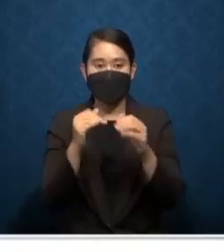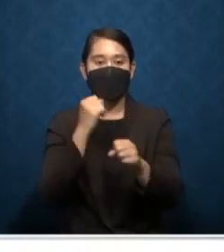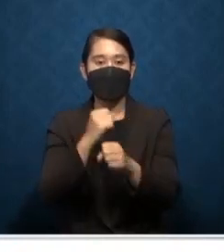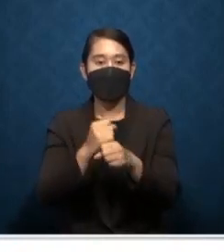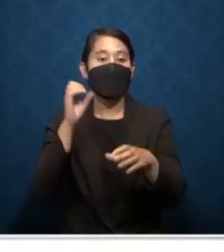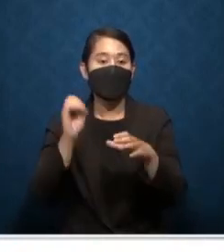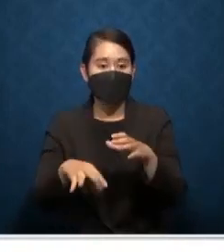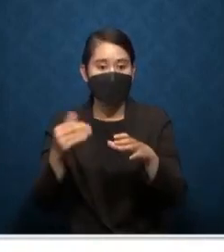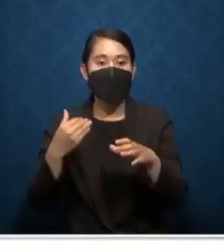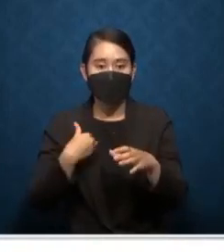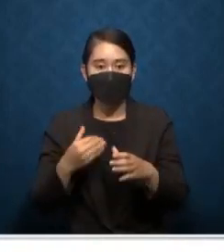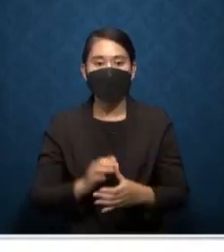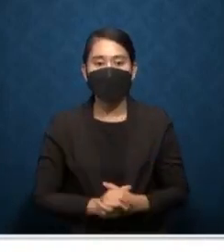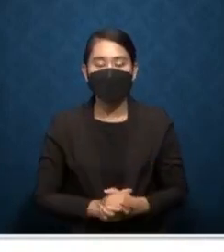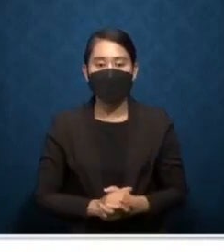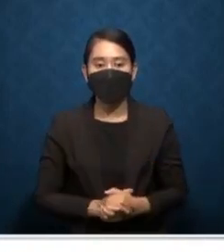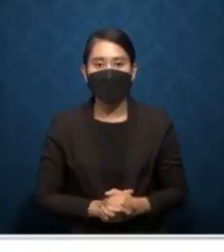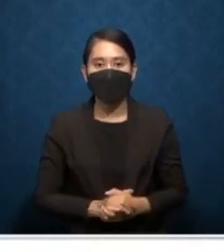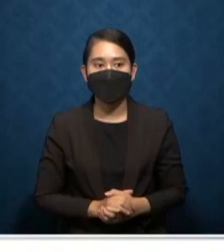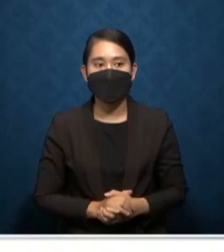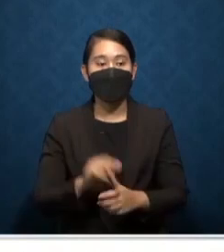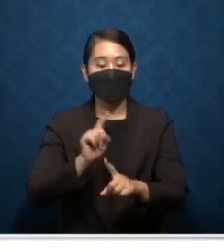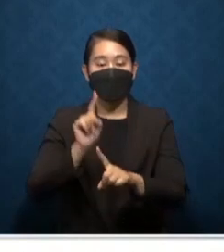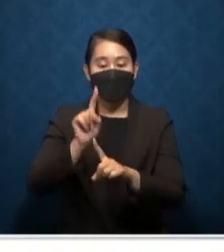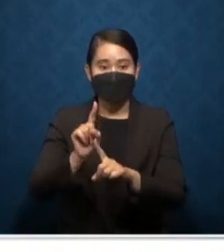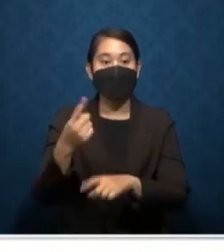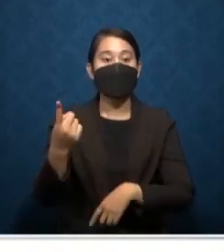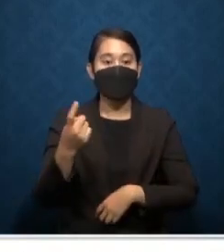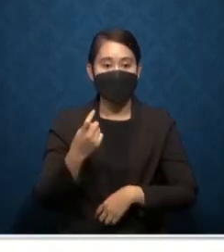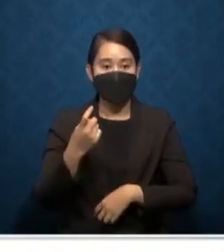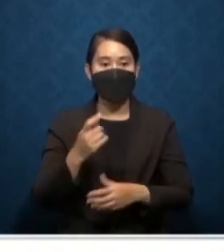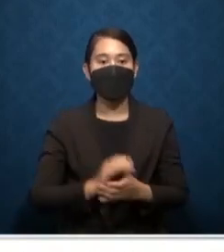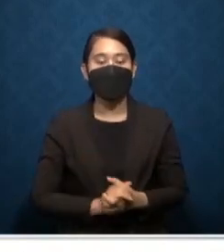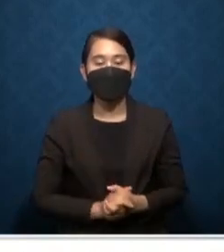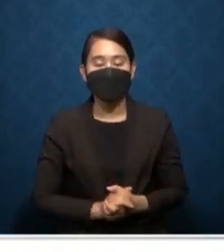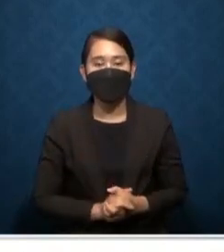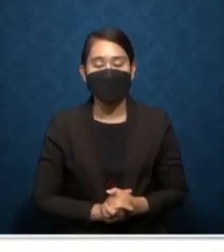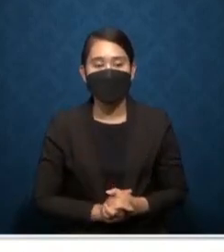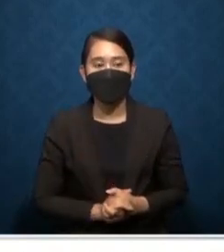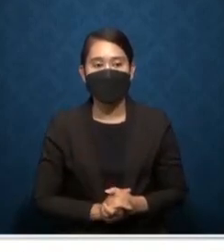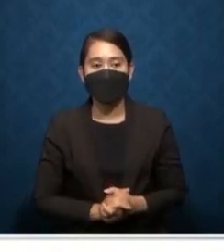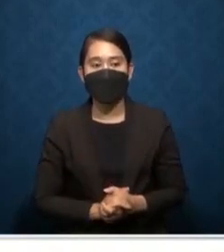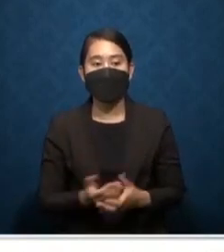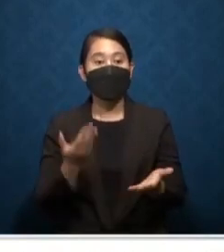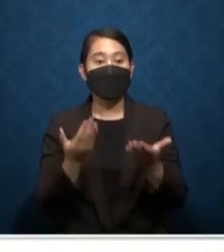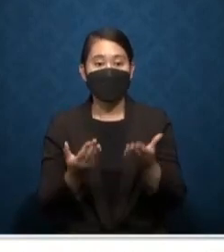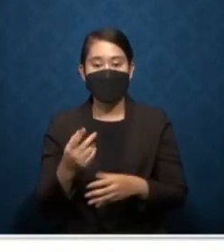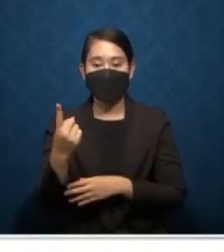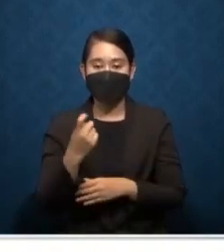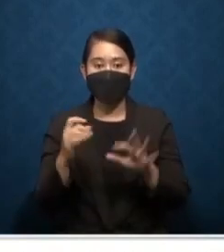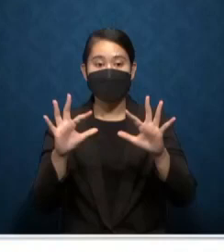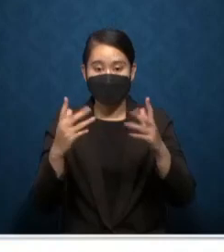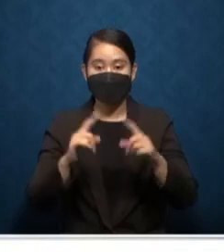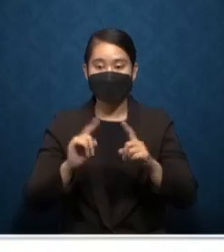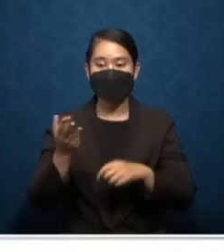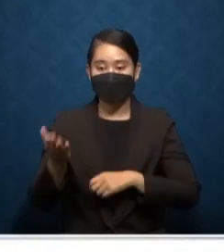นคำถามที่หนึ่งหรือท่านไม่ได้เปคำถามแต่ท่านประรบ